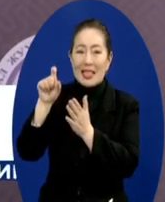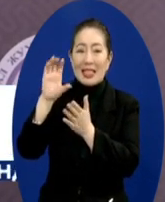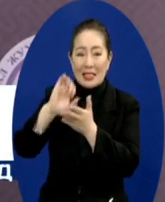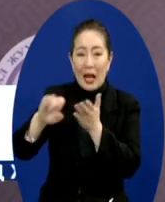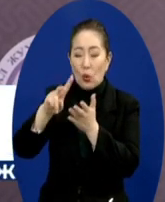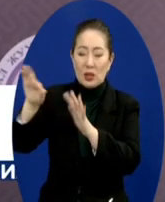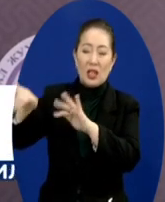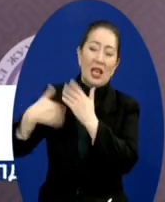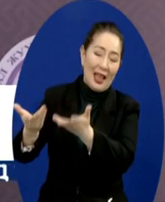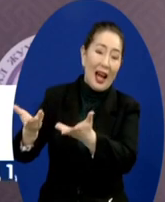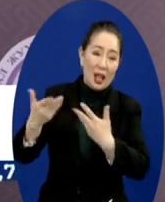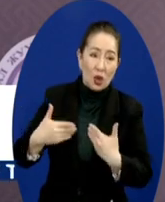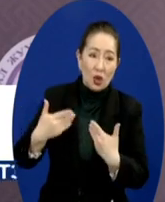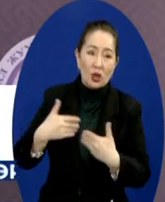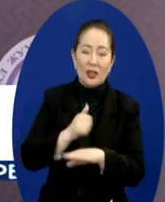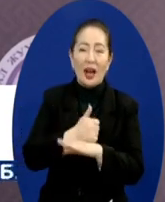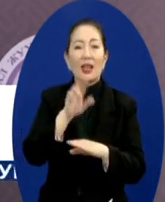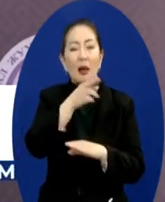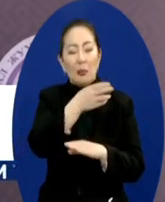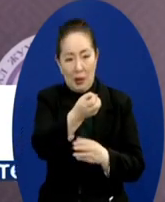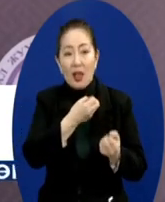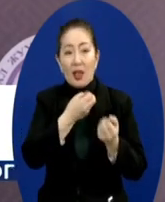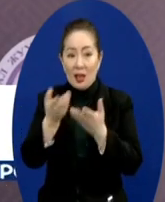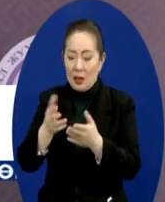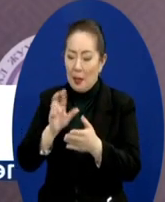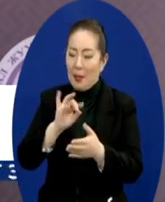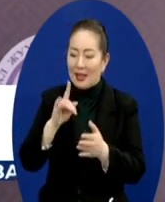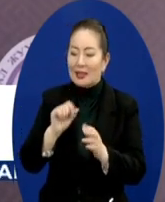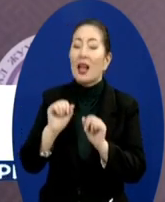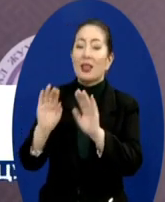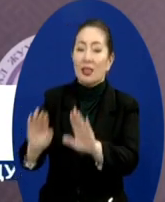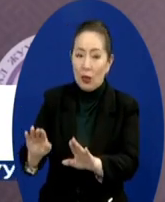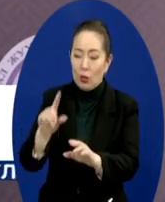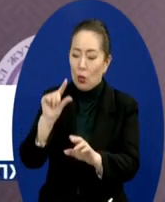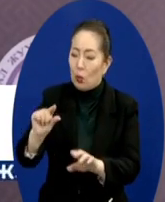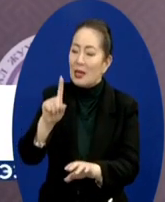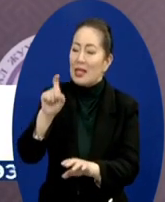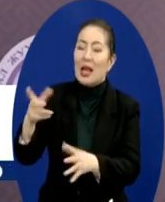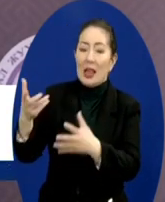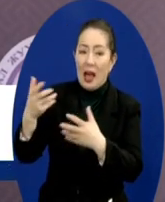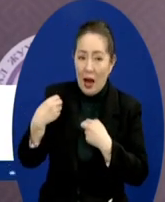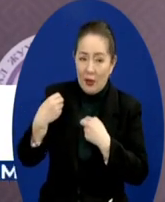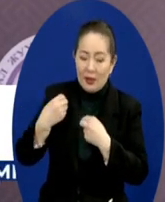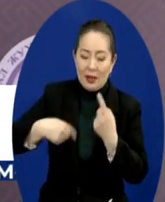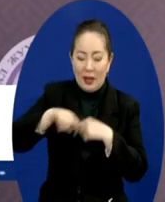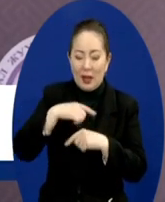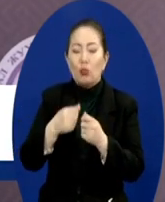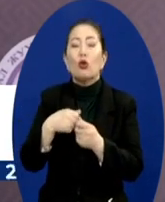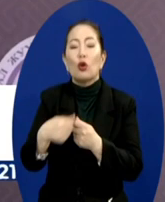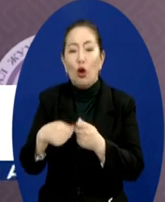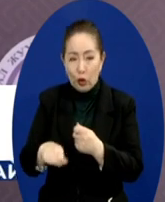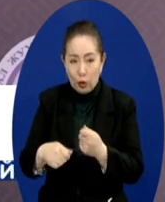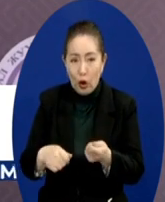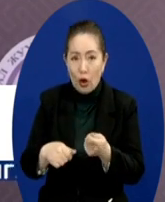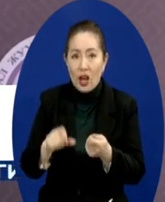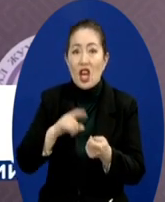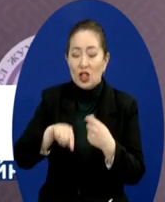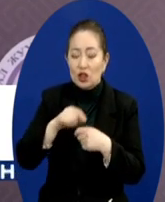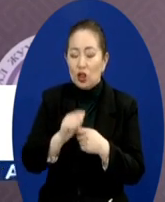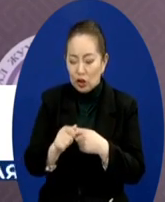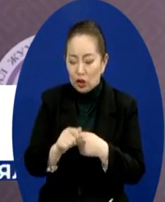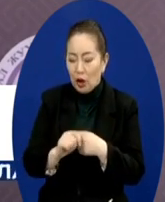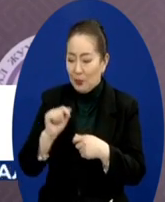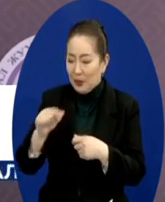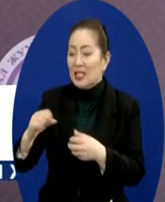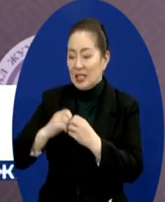биднэрт гаргаад өгч гэдэг аль жуулчлалын компанид хэлчих. Барьцааг нь тавь, хөнгөлтэй зээлээ авъя. А эргээд бид нар иргэн төлөлтөө хийх. А энийг бид нар